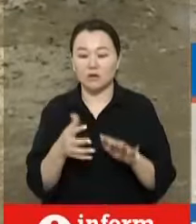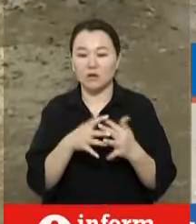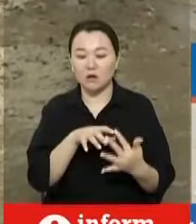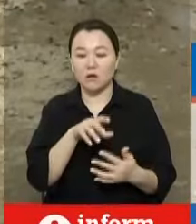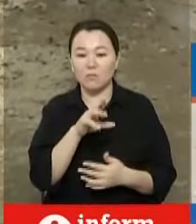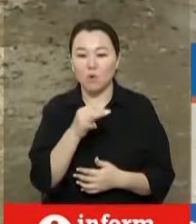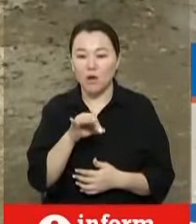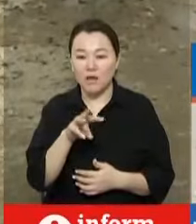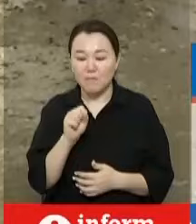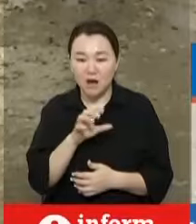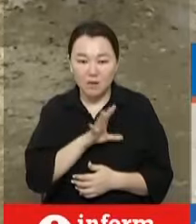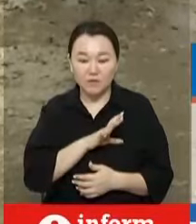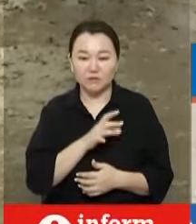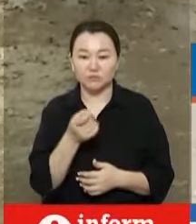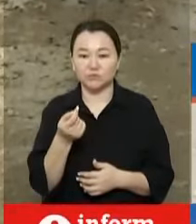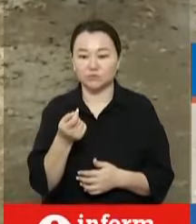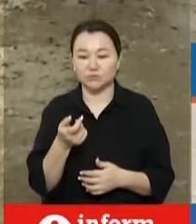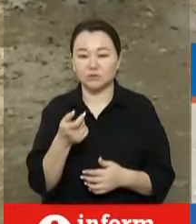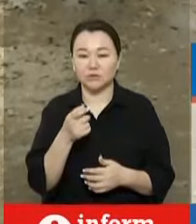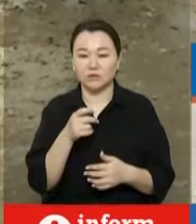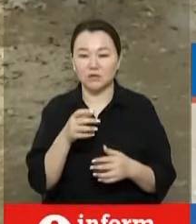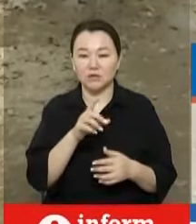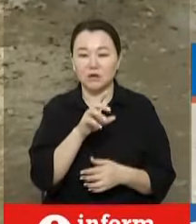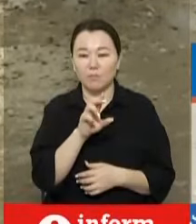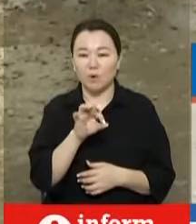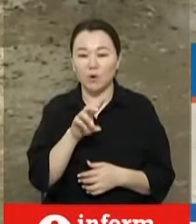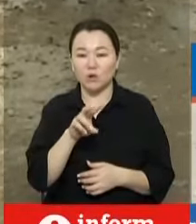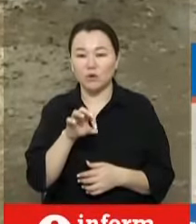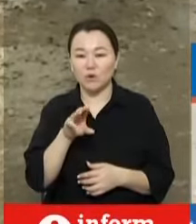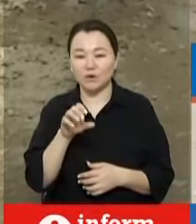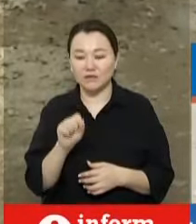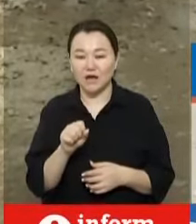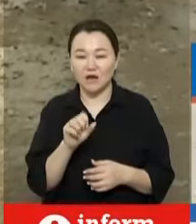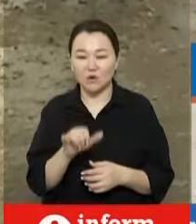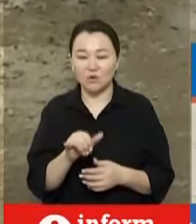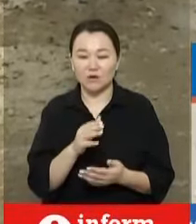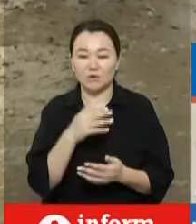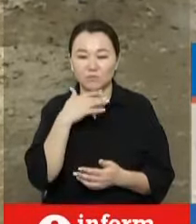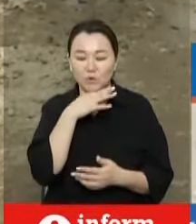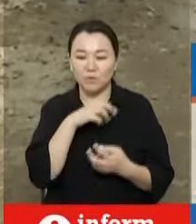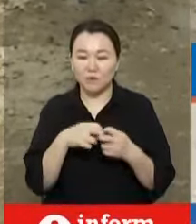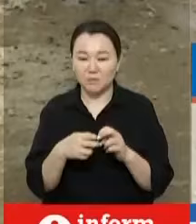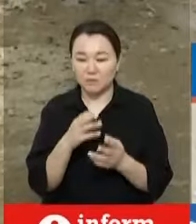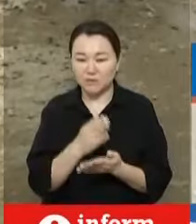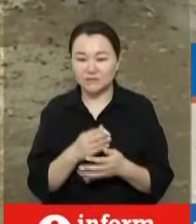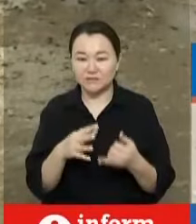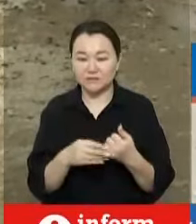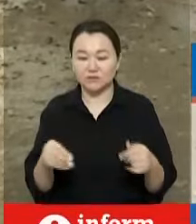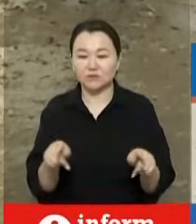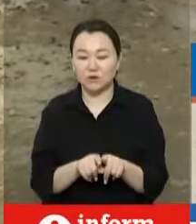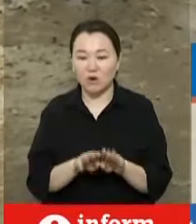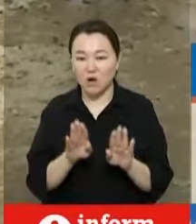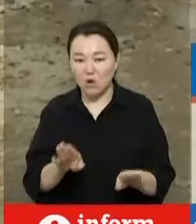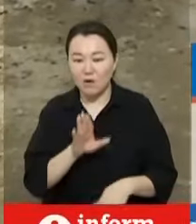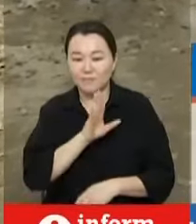пойма дейтінбіз. Кішкене заболоченный жаңағы несі ылдымы көп, сондай жер болатын.